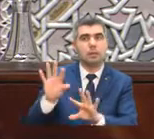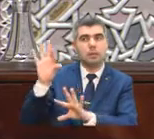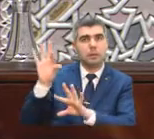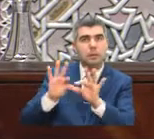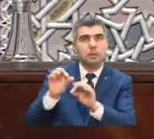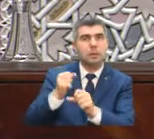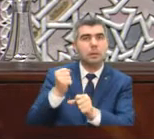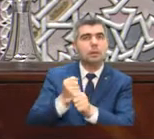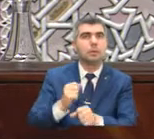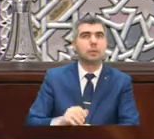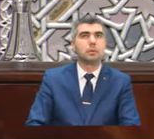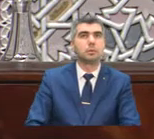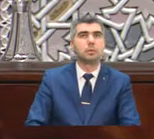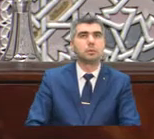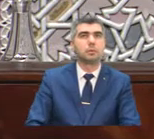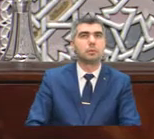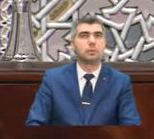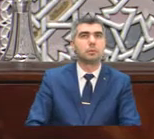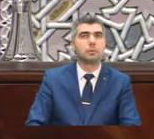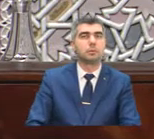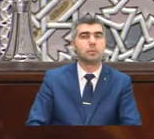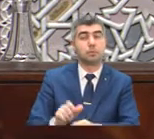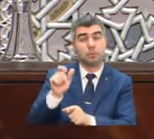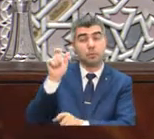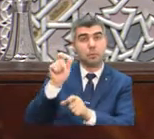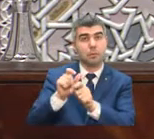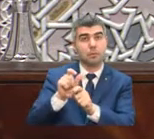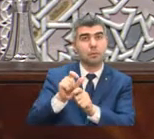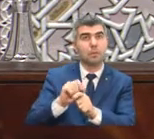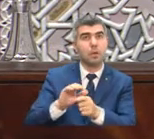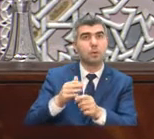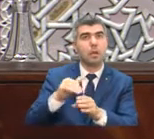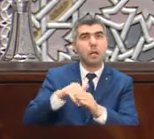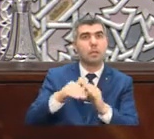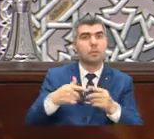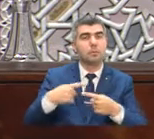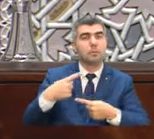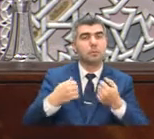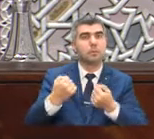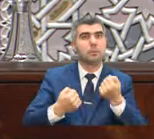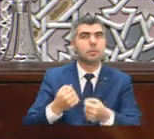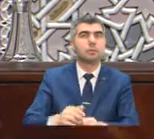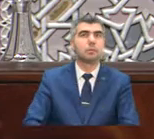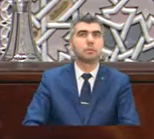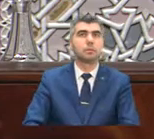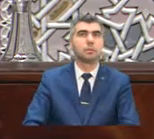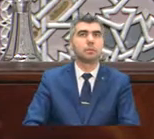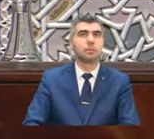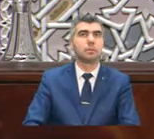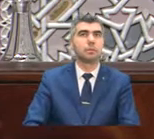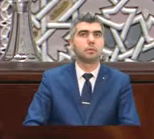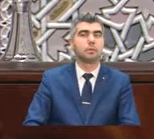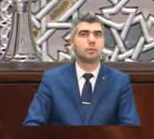للسيدات السيدات والسادة النواب المحترمين من فريق الأصالة والمعاصرة.